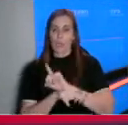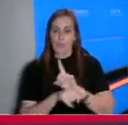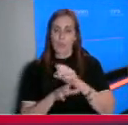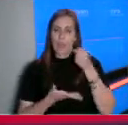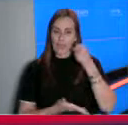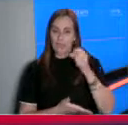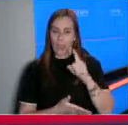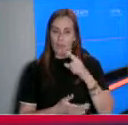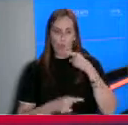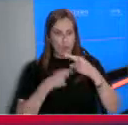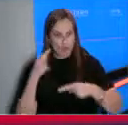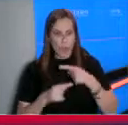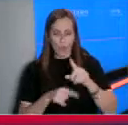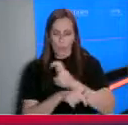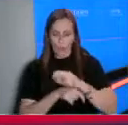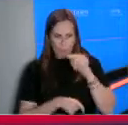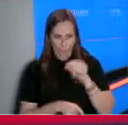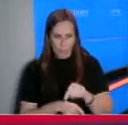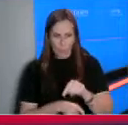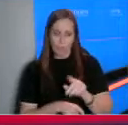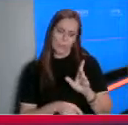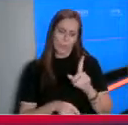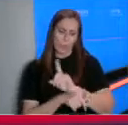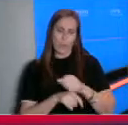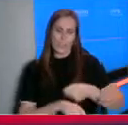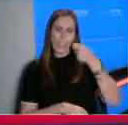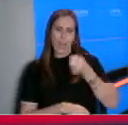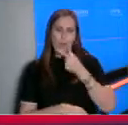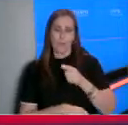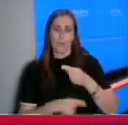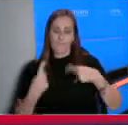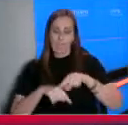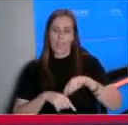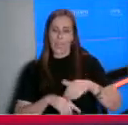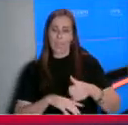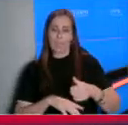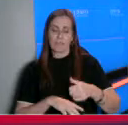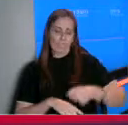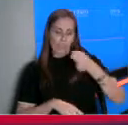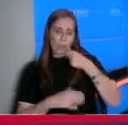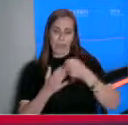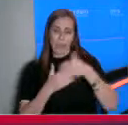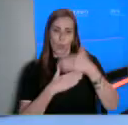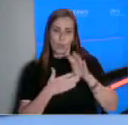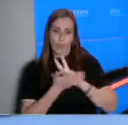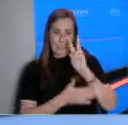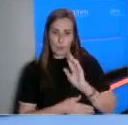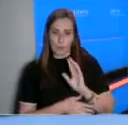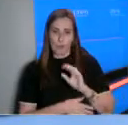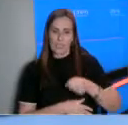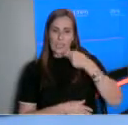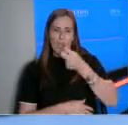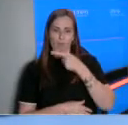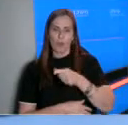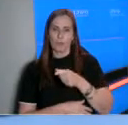עם התקציב, אבל כל שנה אנחנו בעונה הזאת, בעונת סל התרופות, ועדת סל התרופות עד סוף דצמבר. אתה צריך לדבר, כאילו, סל תרופות